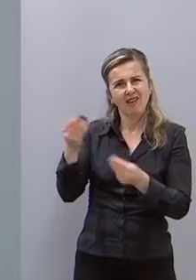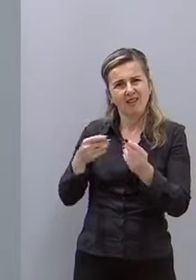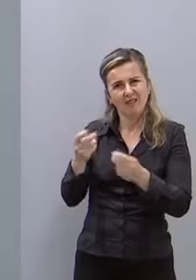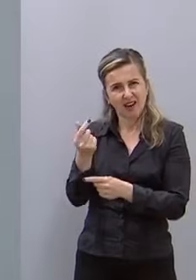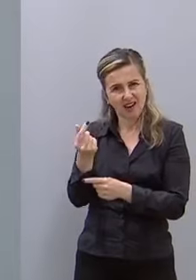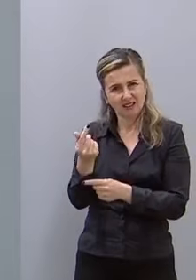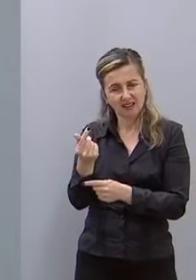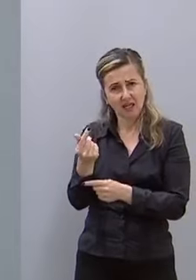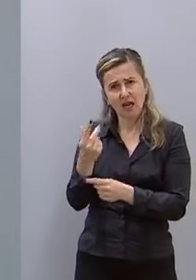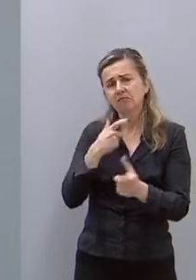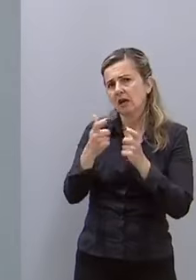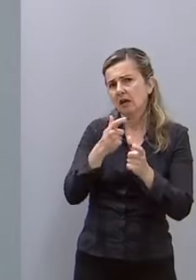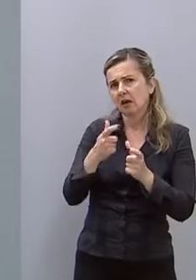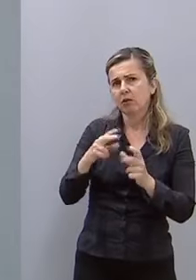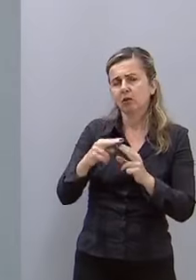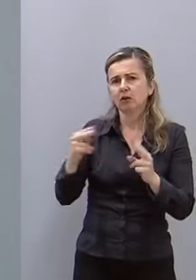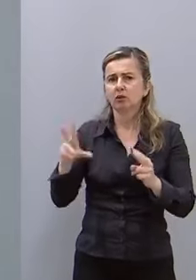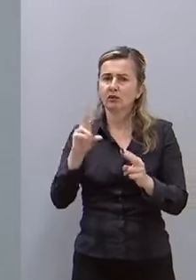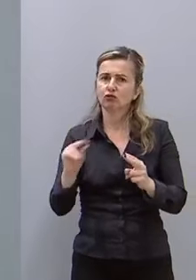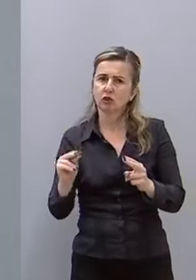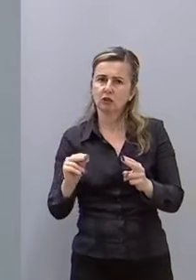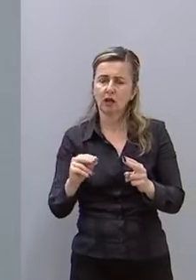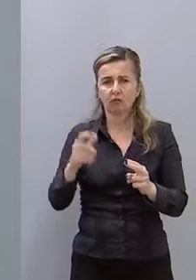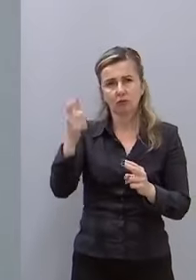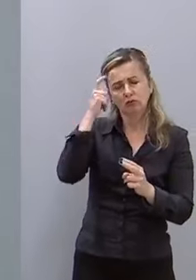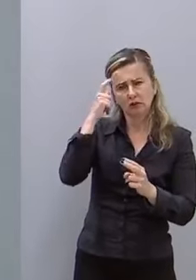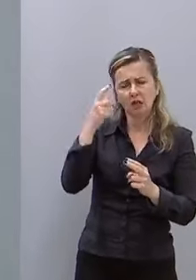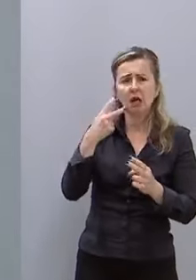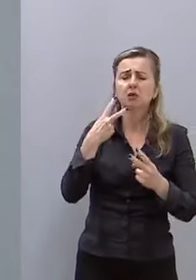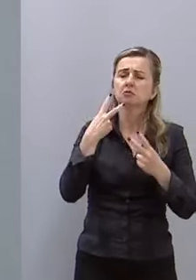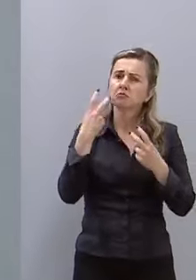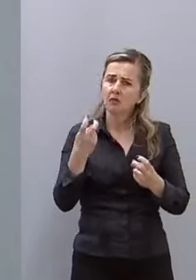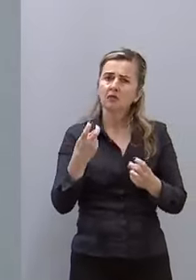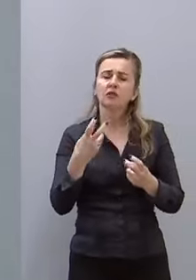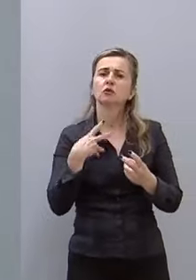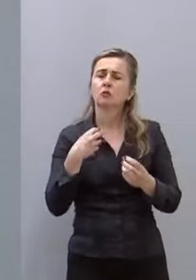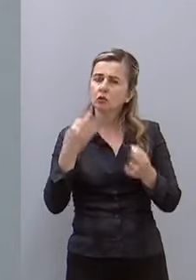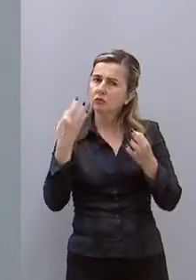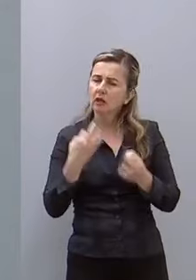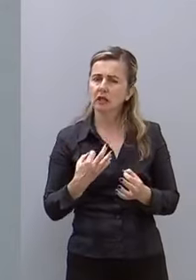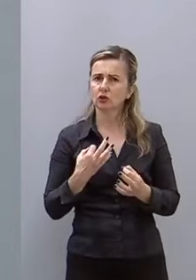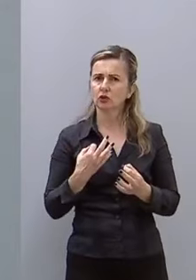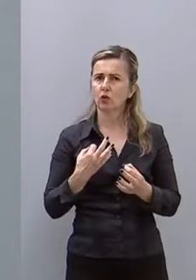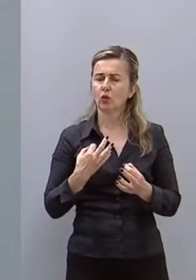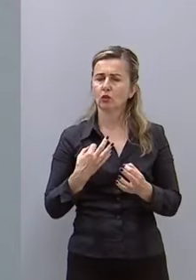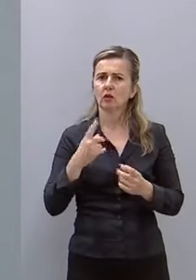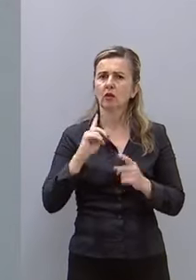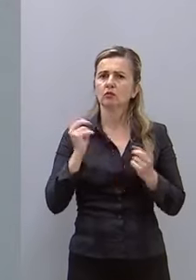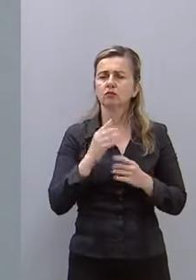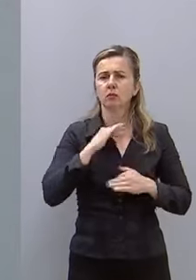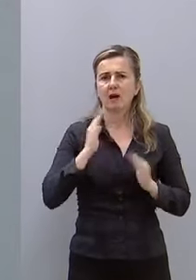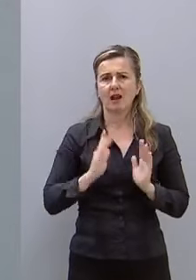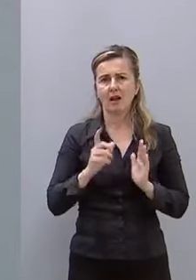con lo stato visto molta risolutezza da parte di tutti i parlamentari era anche del sottosegretario